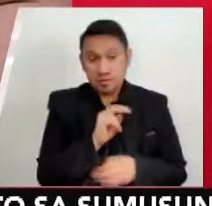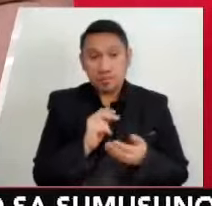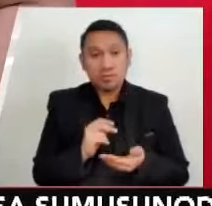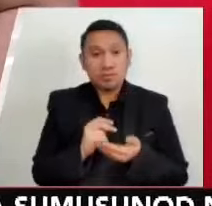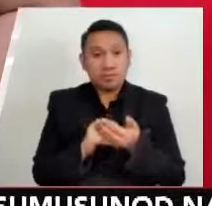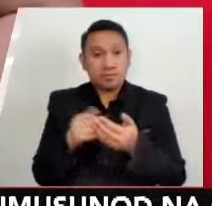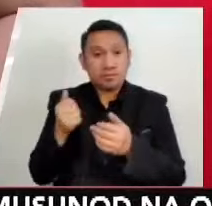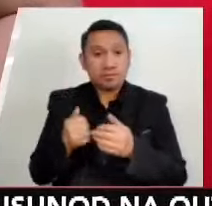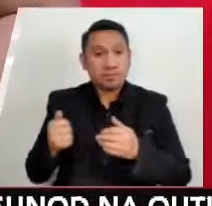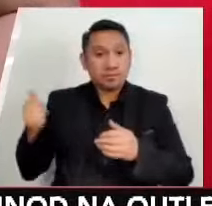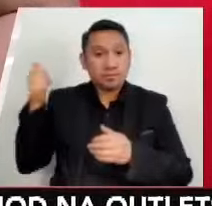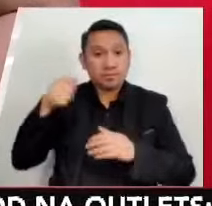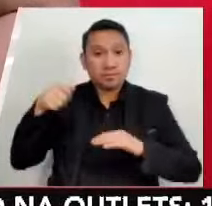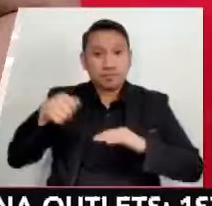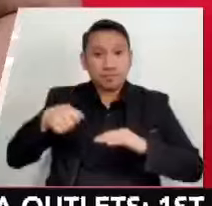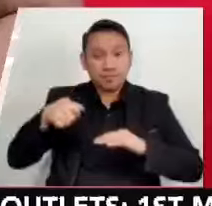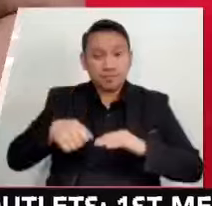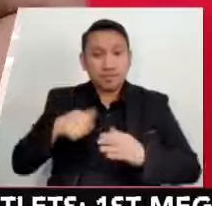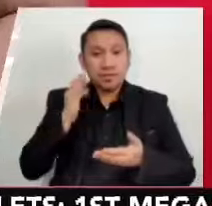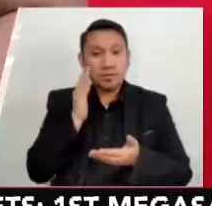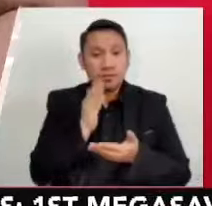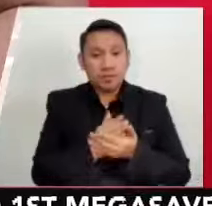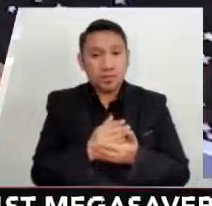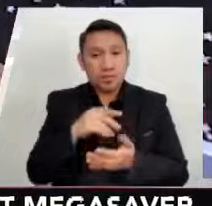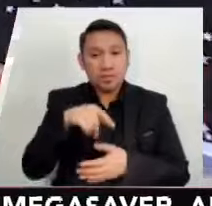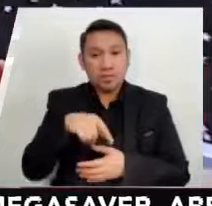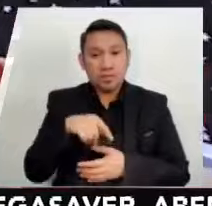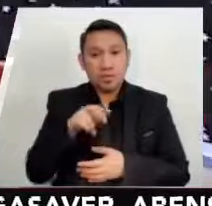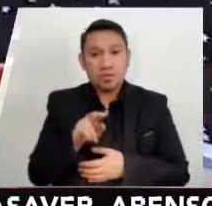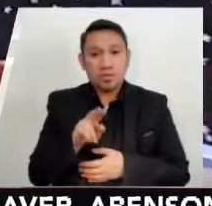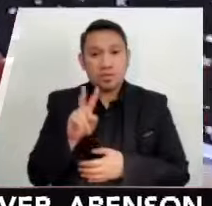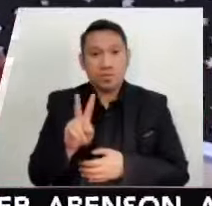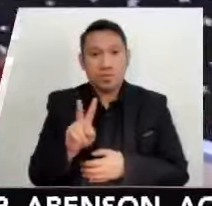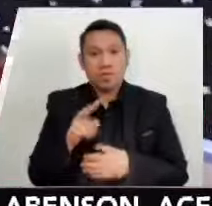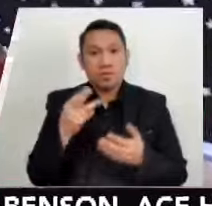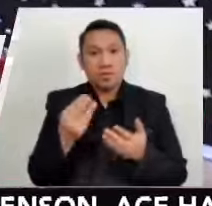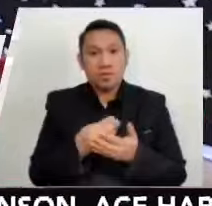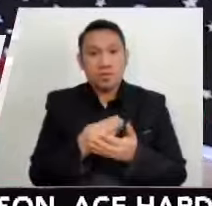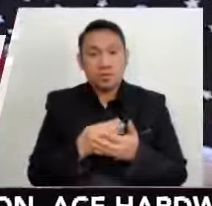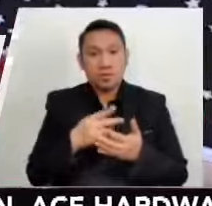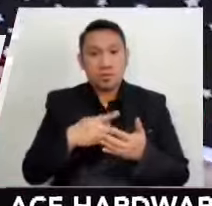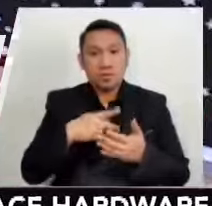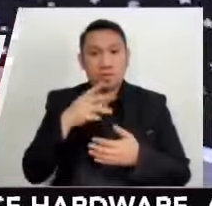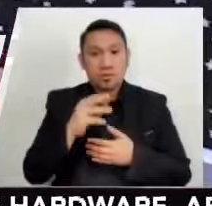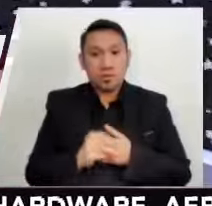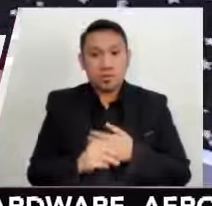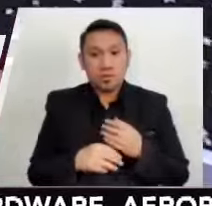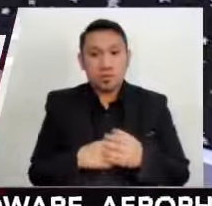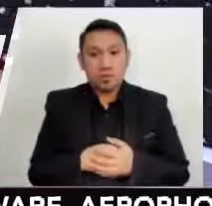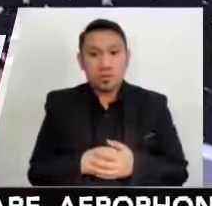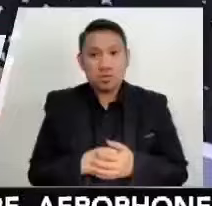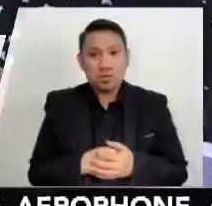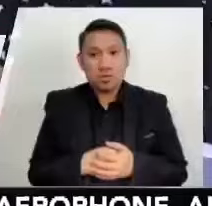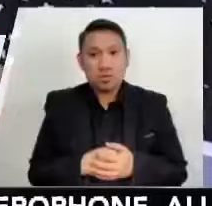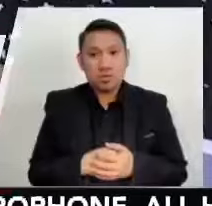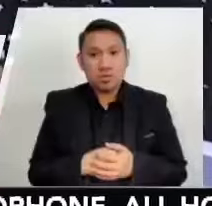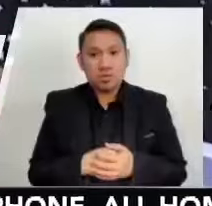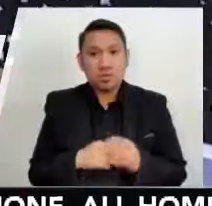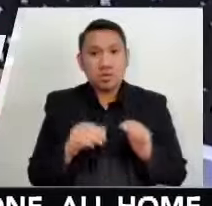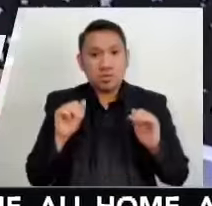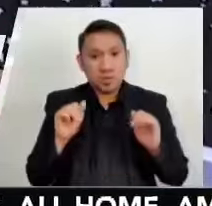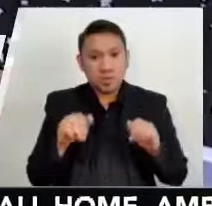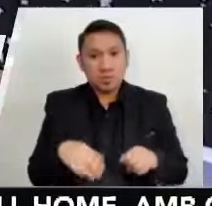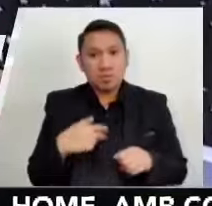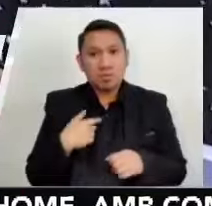ipatigil ang PUV modernization program. Pwede bang i-TRO muna habang hindi pa nagdesisyon ang Korte Suprema?